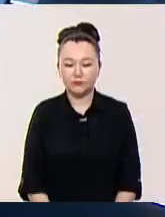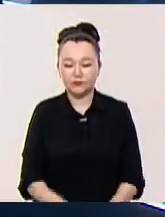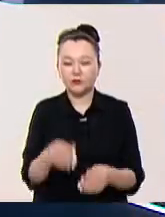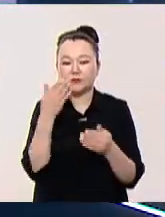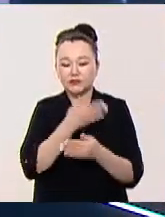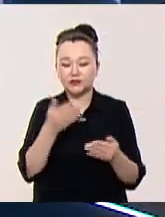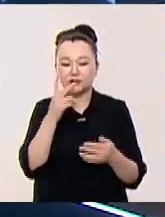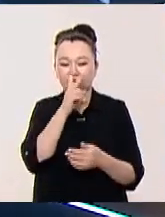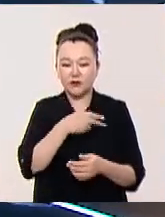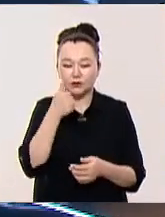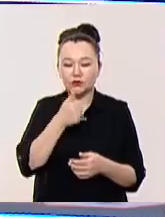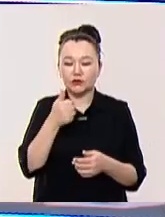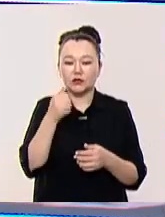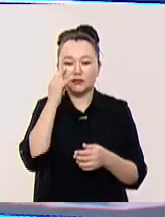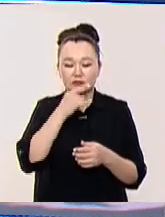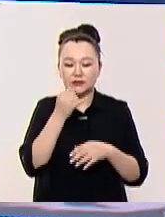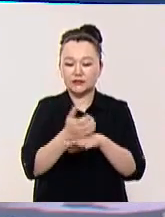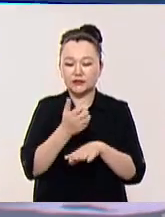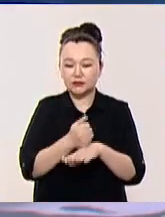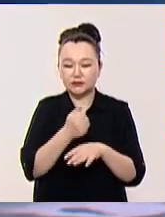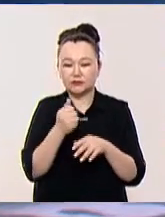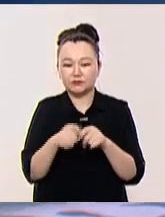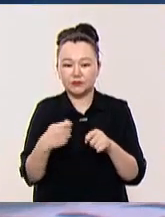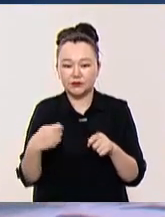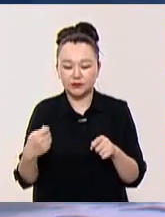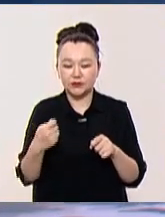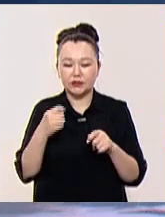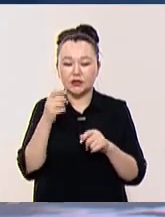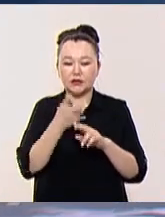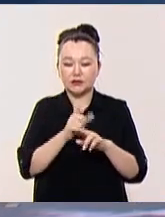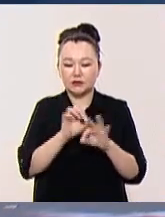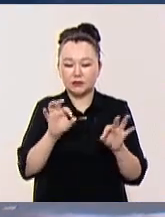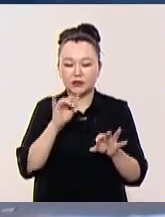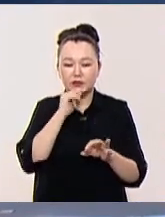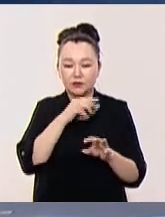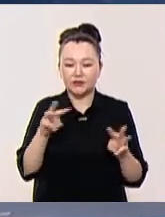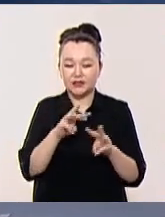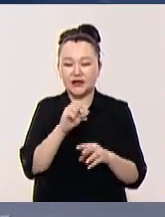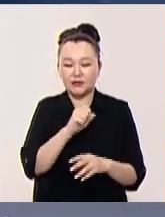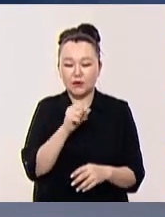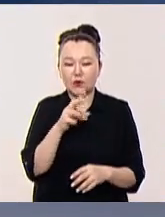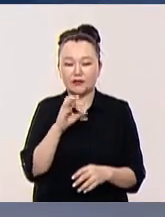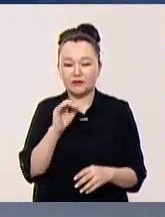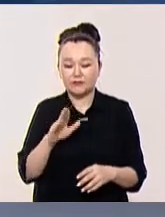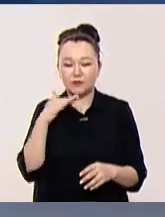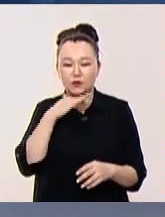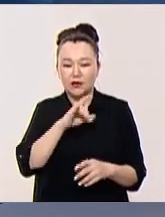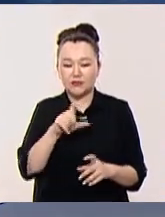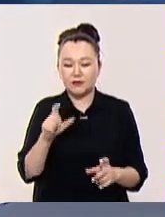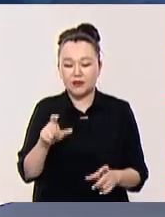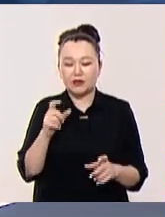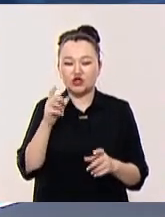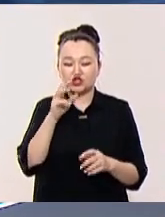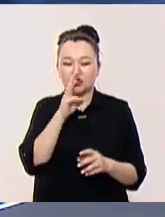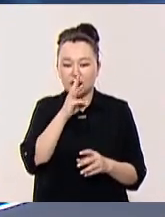Соңғы 2 жылда қазақстандықтардың табысы баяулаған, осын айтқан ұлттық экономика министрі Әлібек Қуантыров көп деген азамат жалақыға